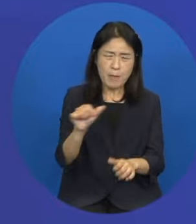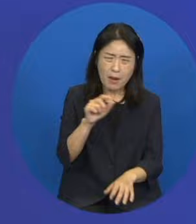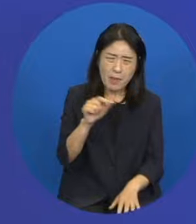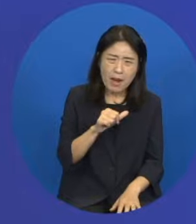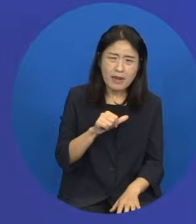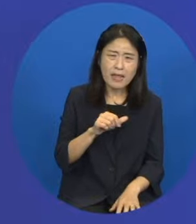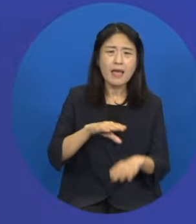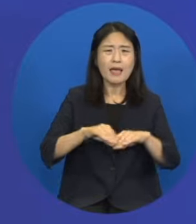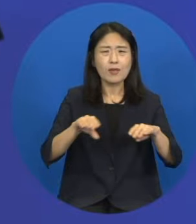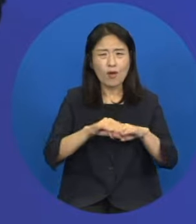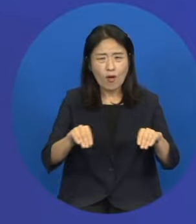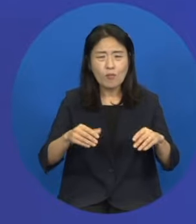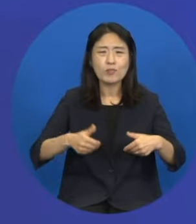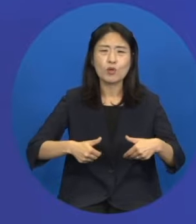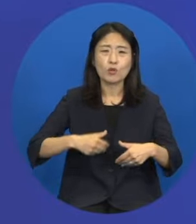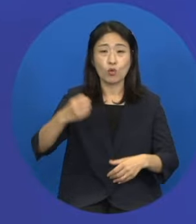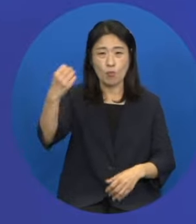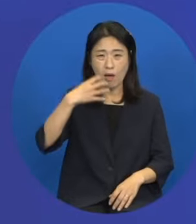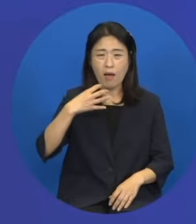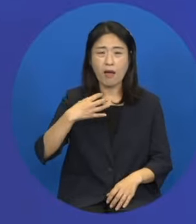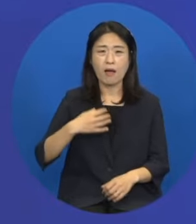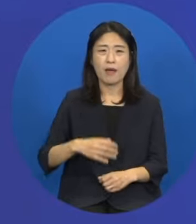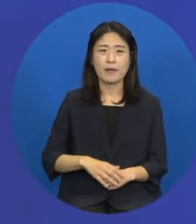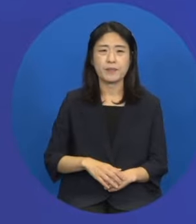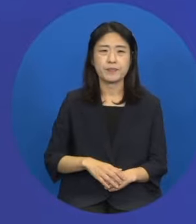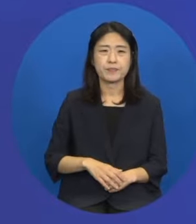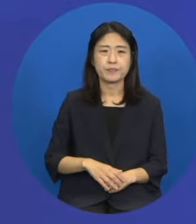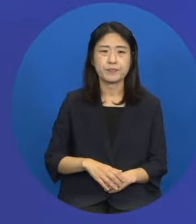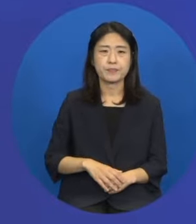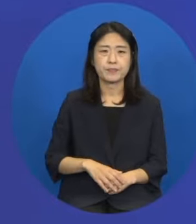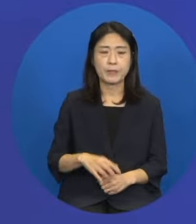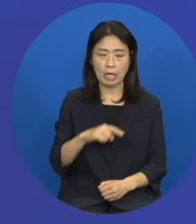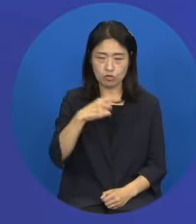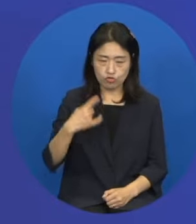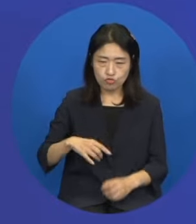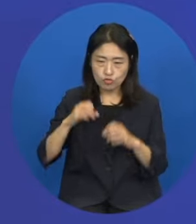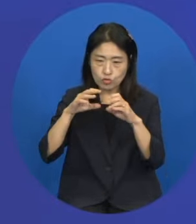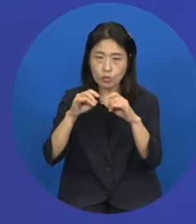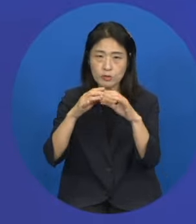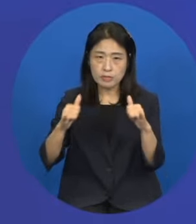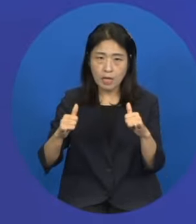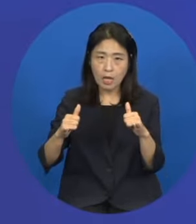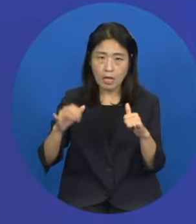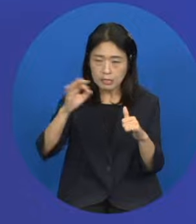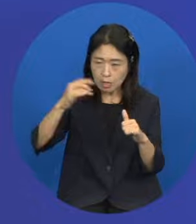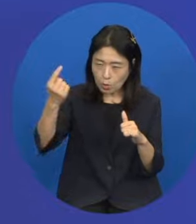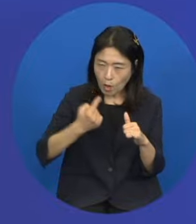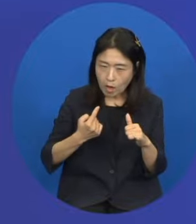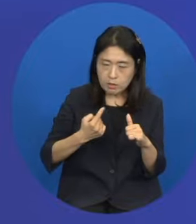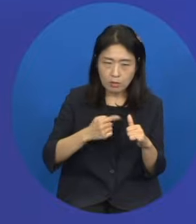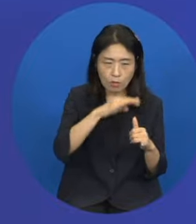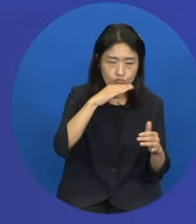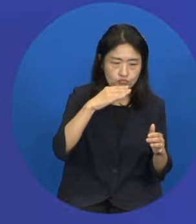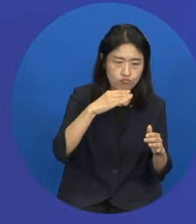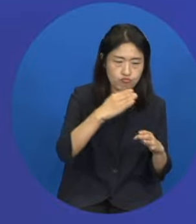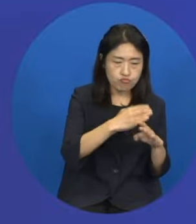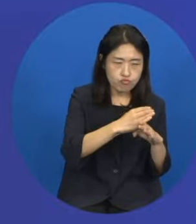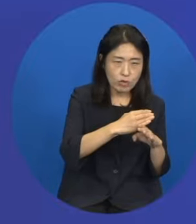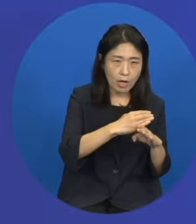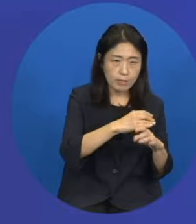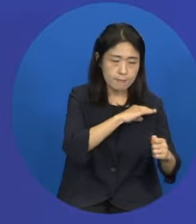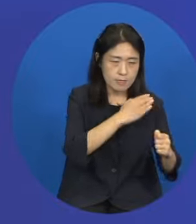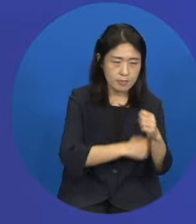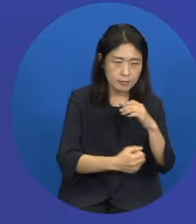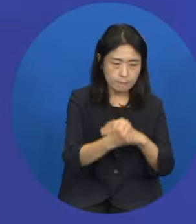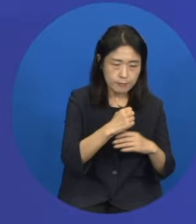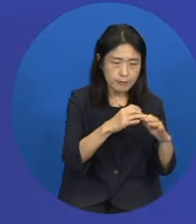하더래요. 어떤 분은 중국 선교사가 찾아오셔서 북한의 권력자와 자기가 연결되어 있는데,